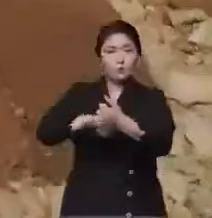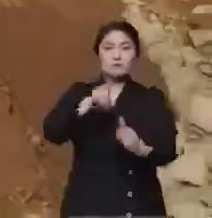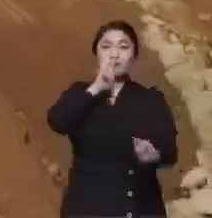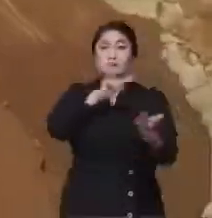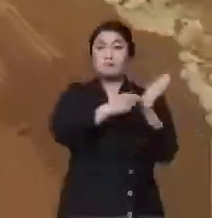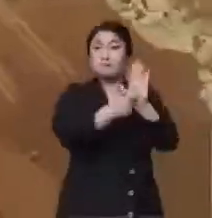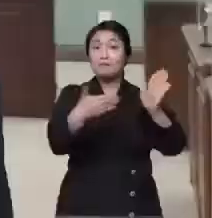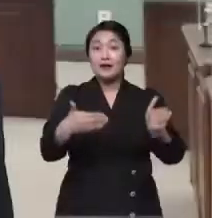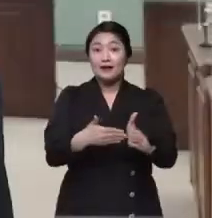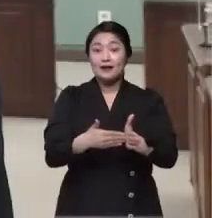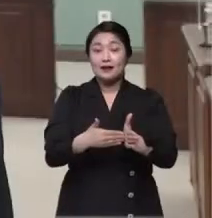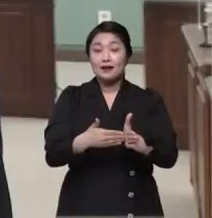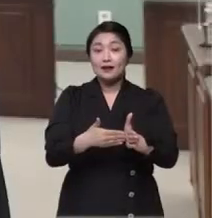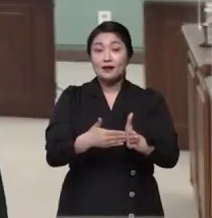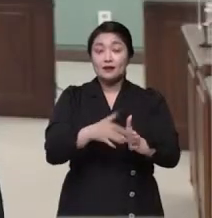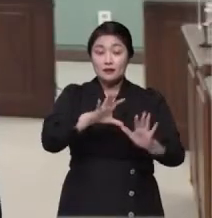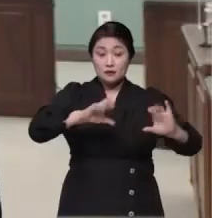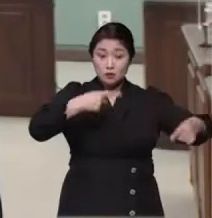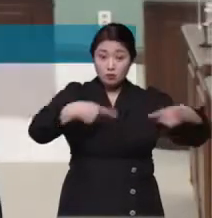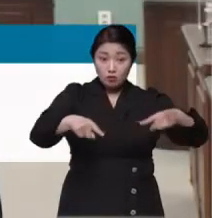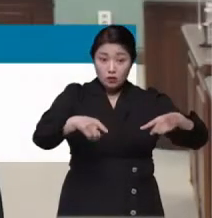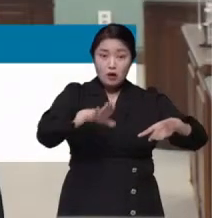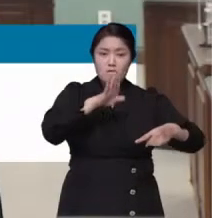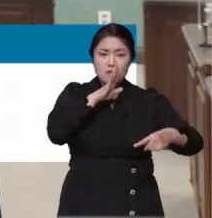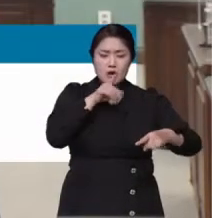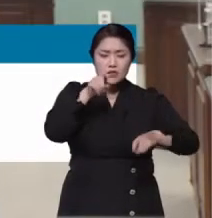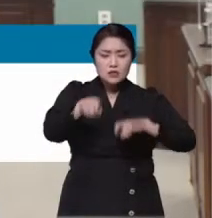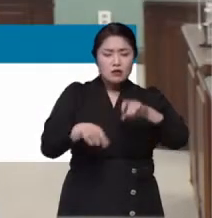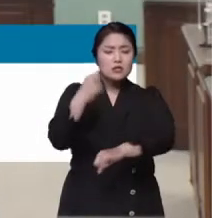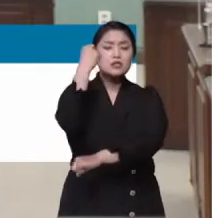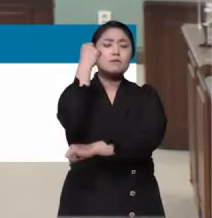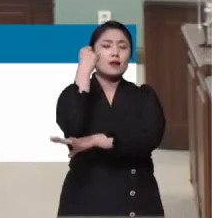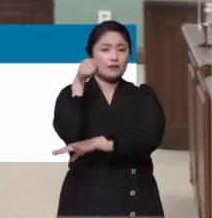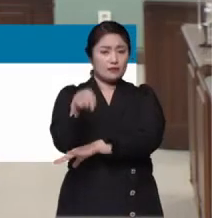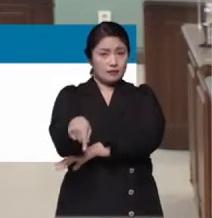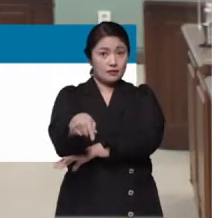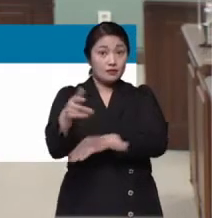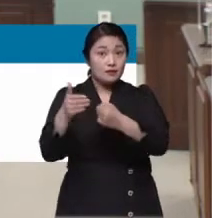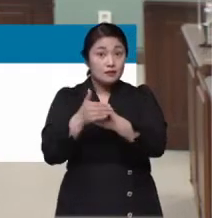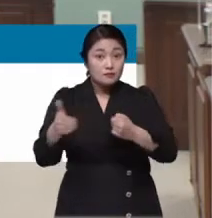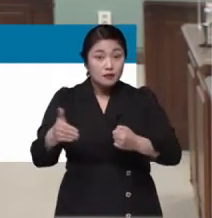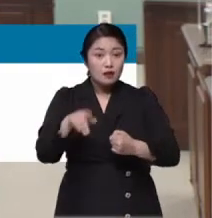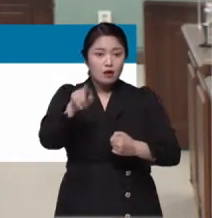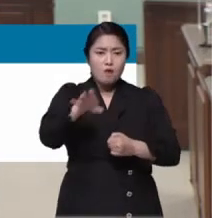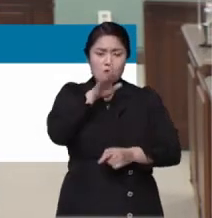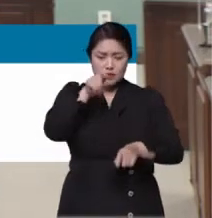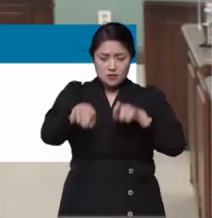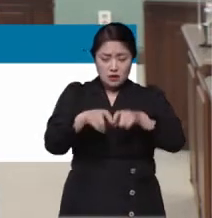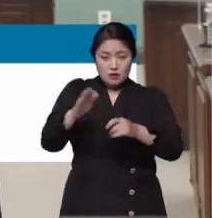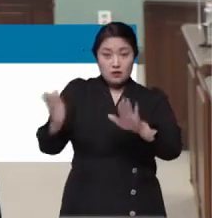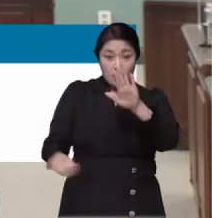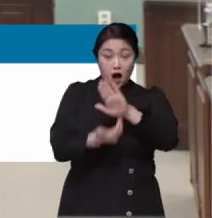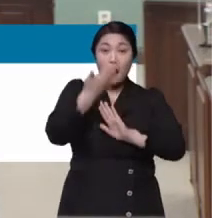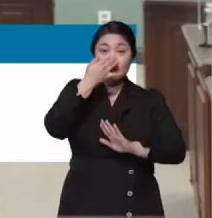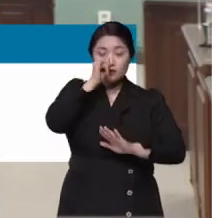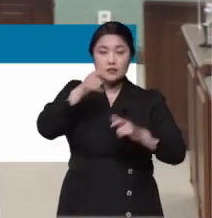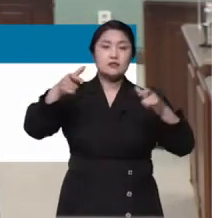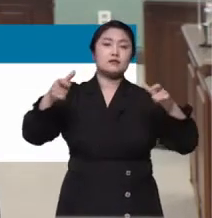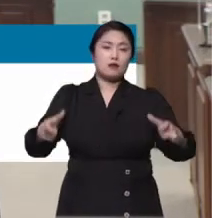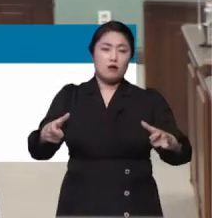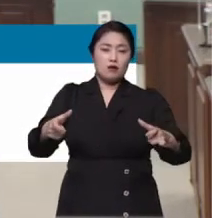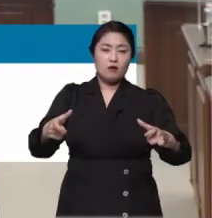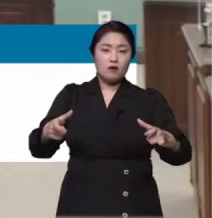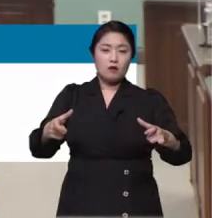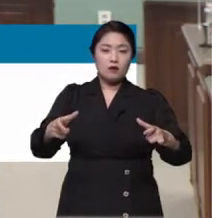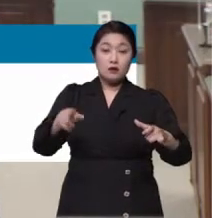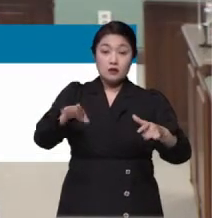하겠다고 말했습니다. 정책이라는 그 자체가 실행력을 갖다가 전제로 하는 것이기 때문에 꼭 실행이 돼서 지역의